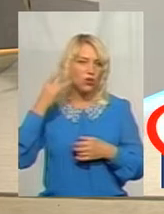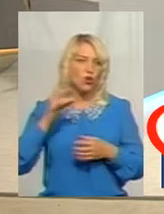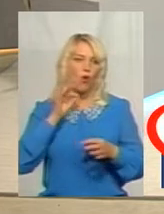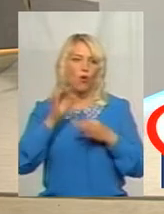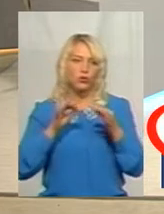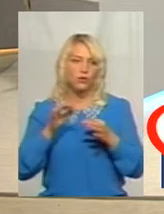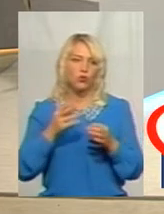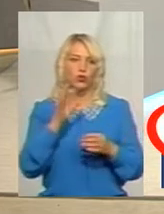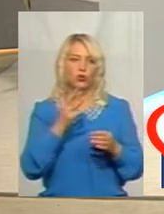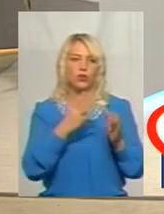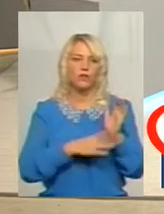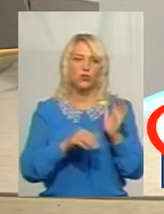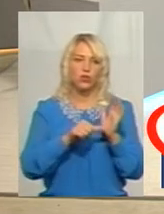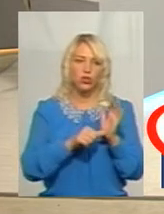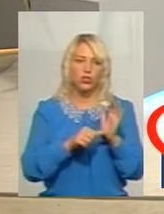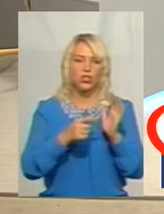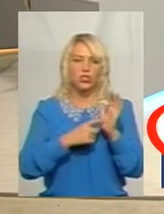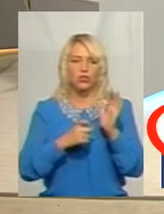озвучу